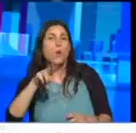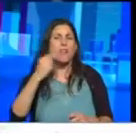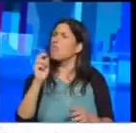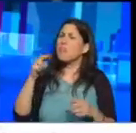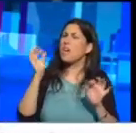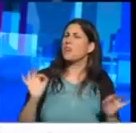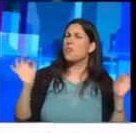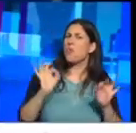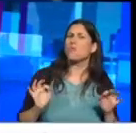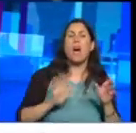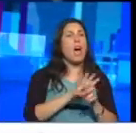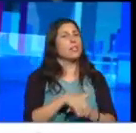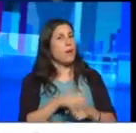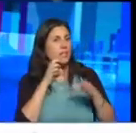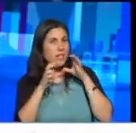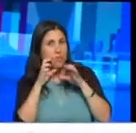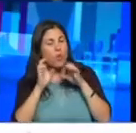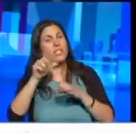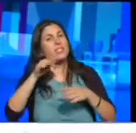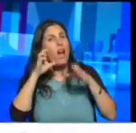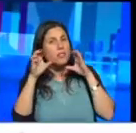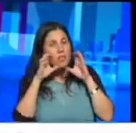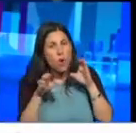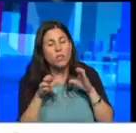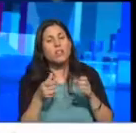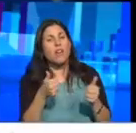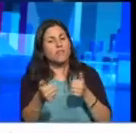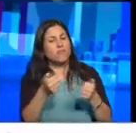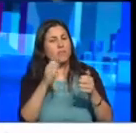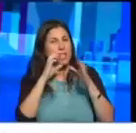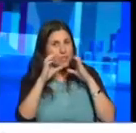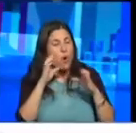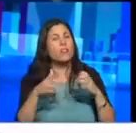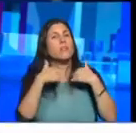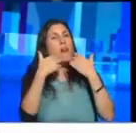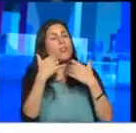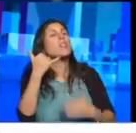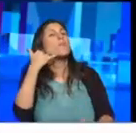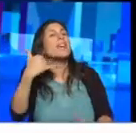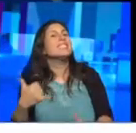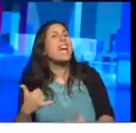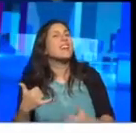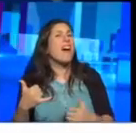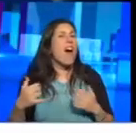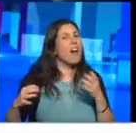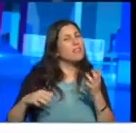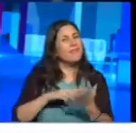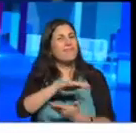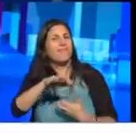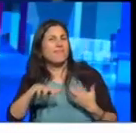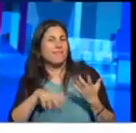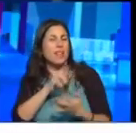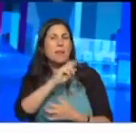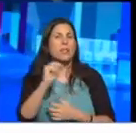כלום. השפעת התקשורת, שר התקשורת, ערוצי התקשורת, פרשת בזק, כל הרחש בחש, סביב השליטה